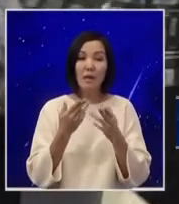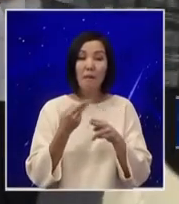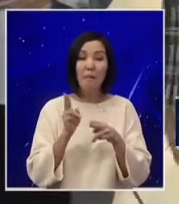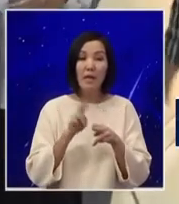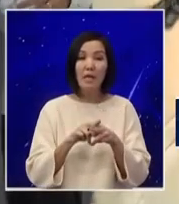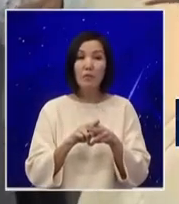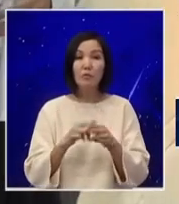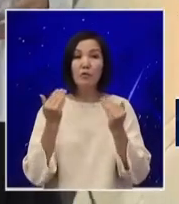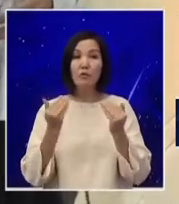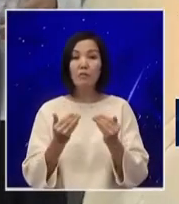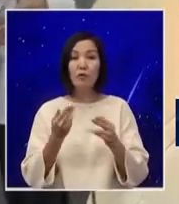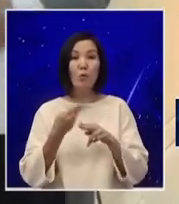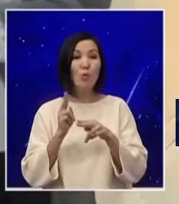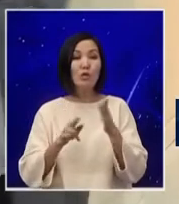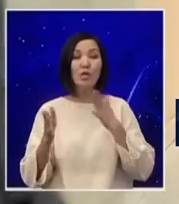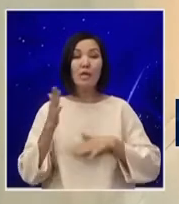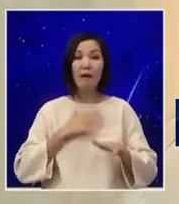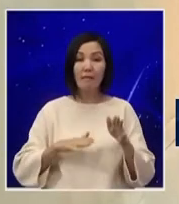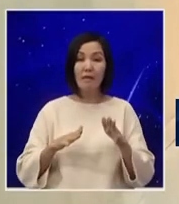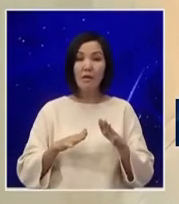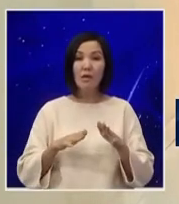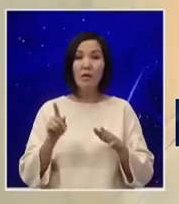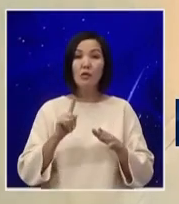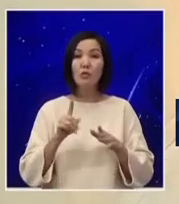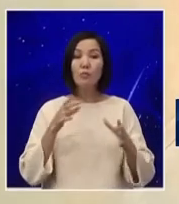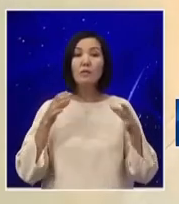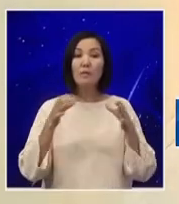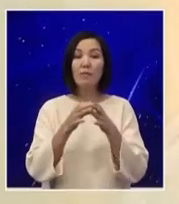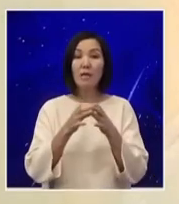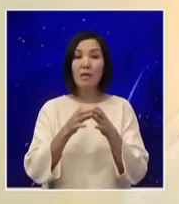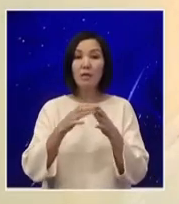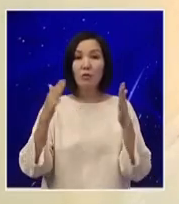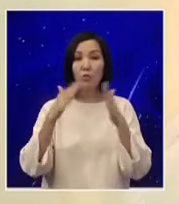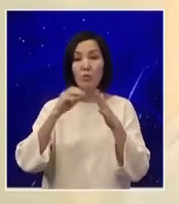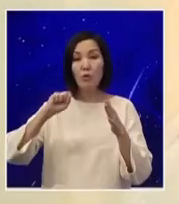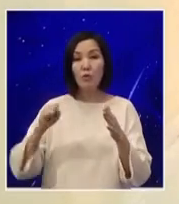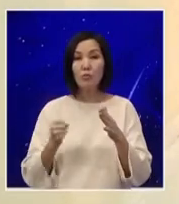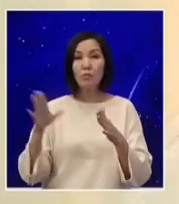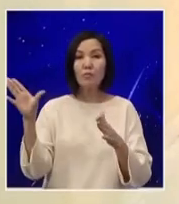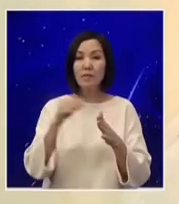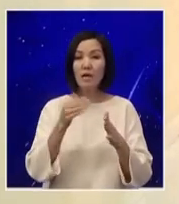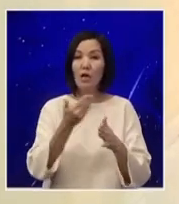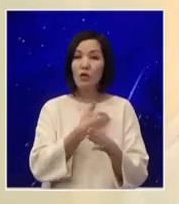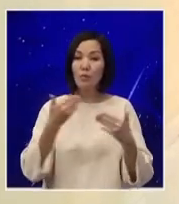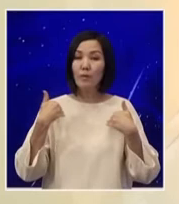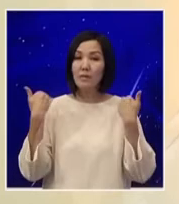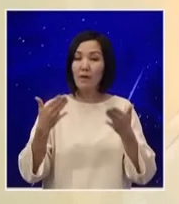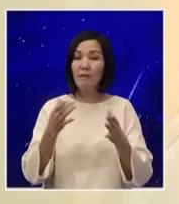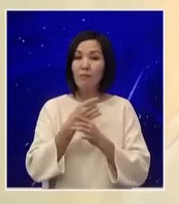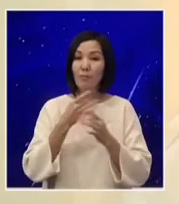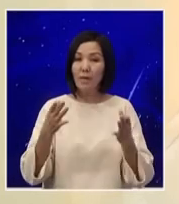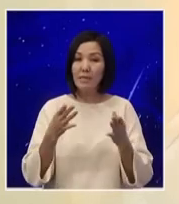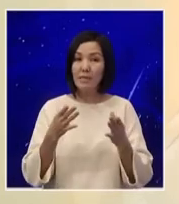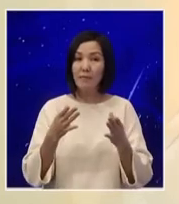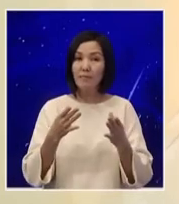мы сегодня очень рады здесь собраться доме дружбы я хотел бы всех поздравить с этим праздником